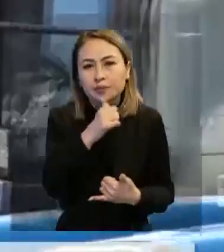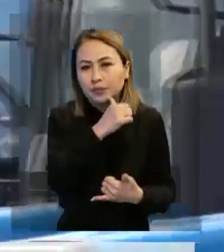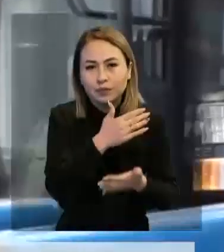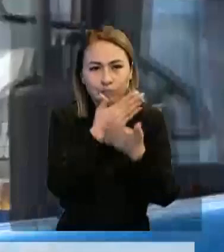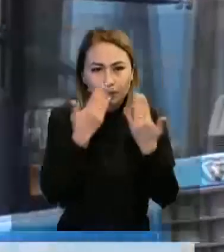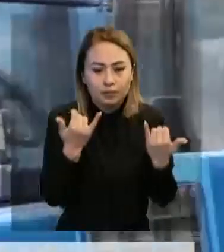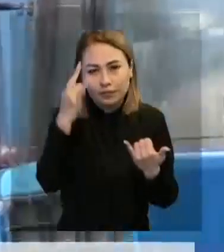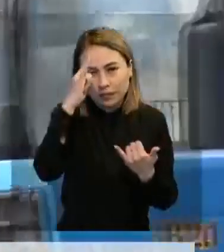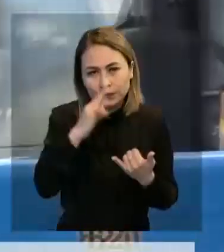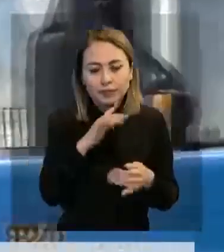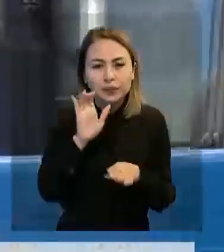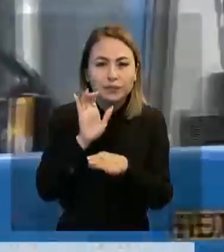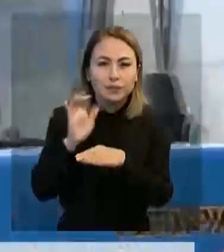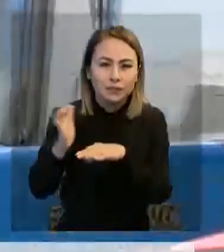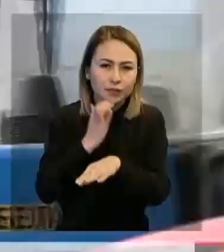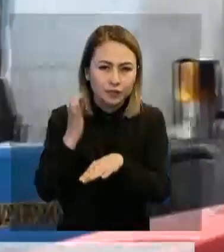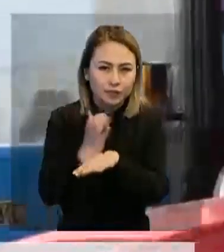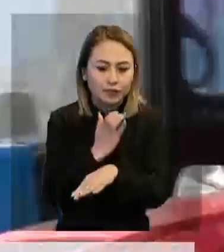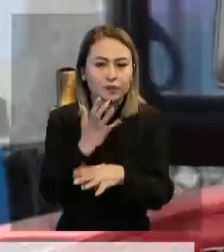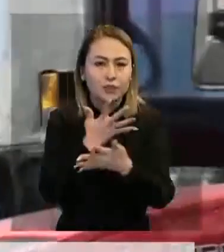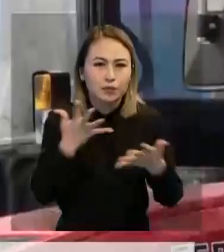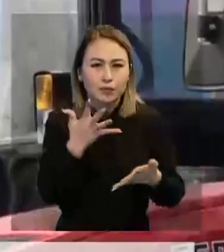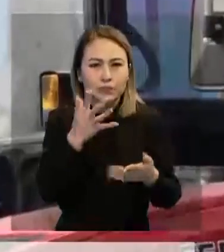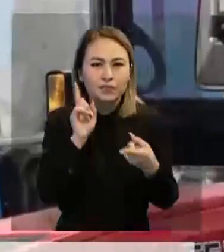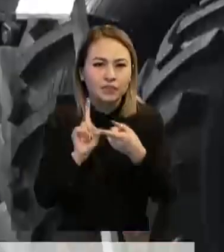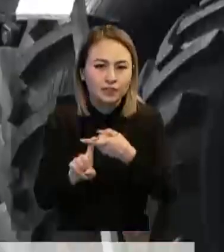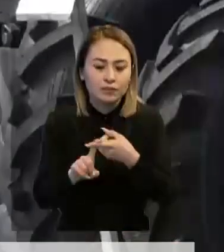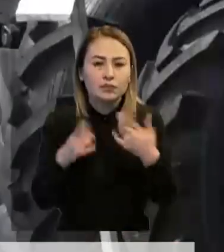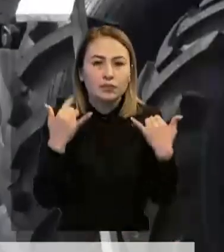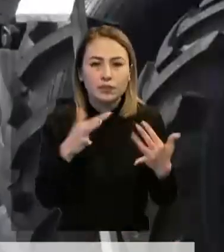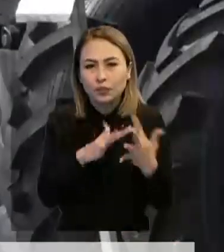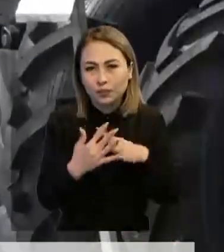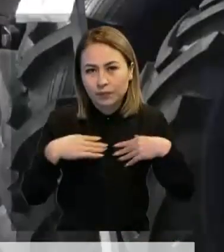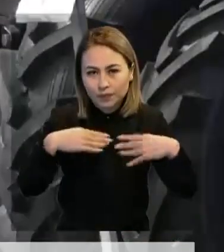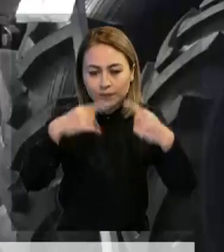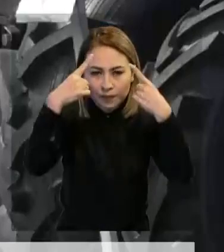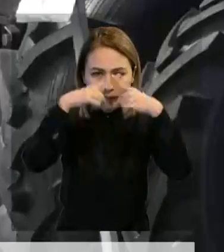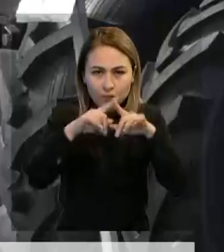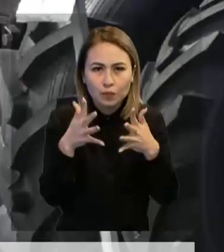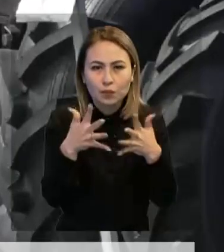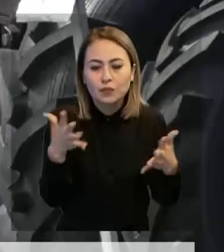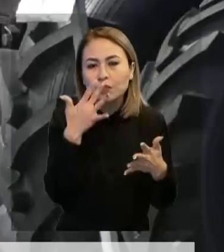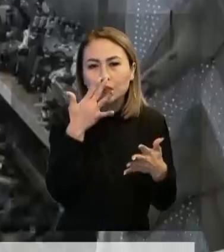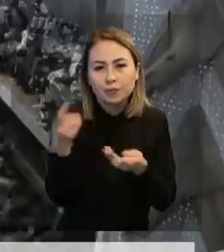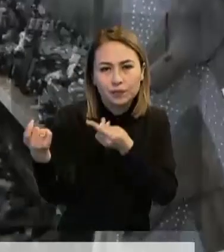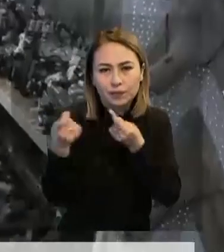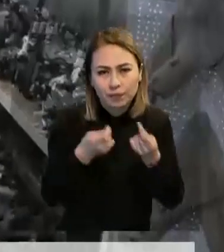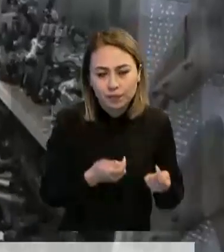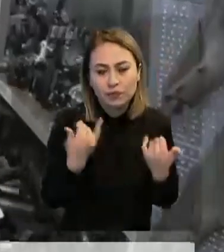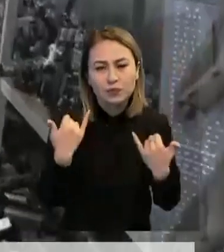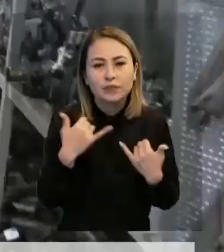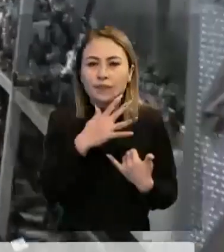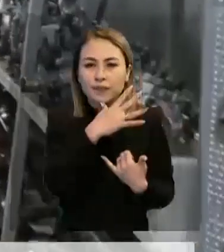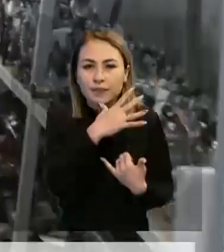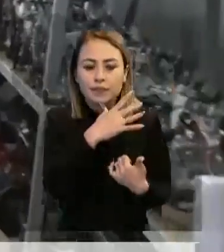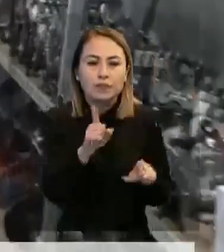жоқ, Қазақстан импортқа тәуелді. Яғни өнімділігі жоғары ауыл шаруашылығы техникалары көбіне шетелден әкелінеді. Қазірдің